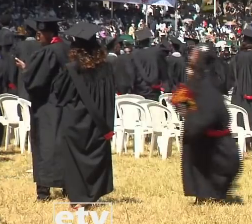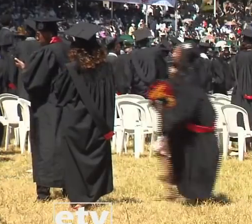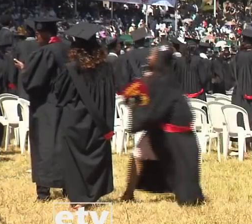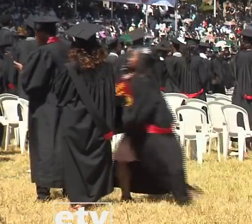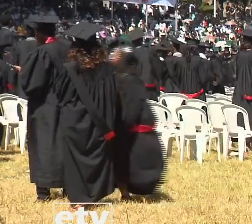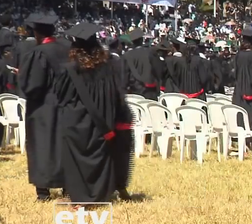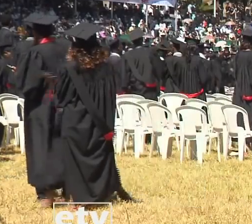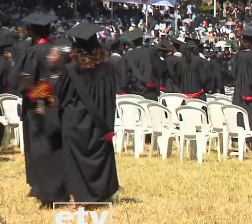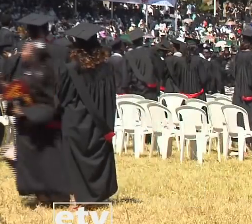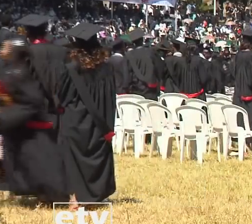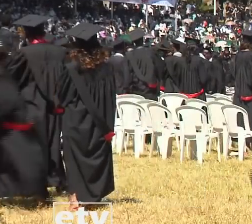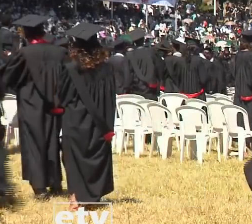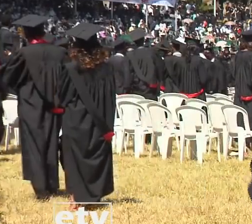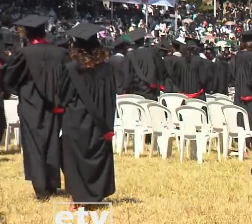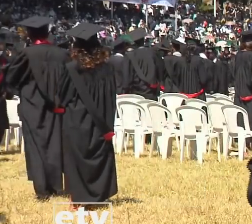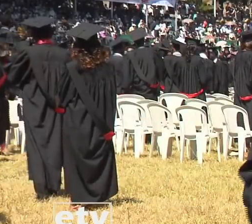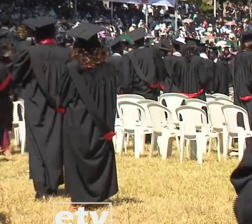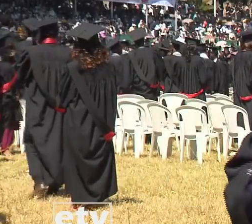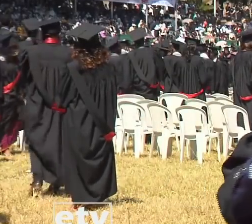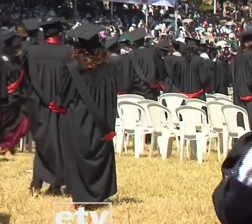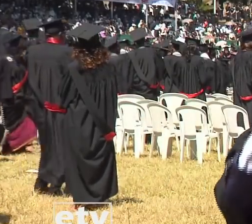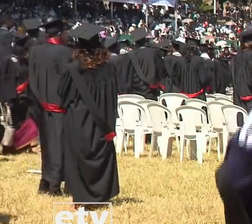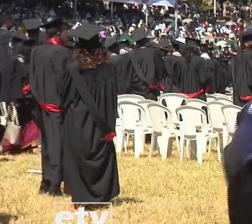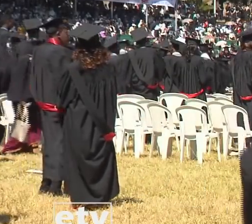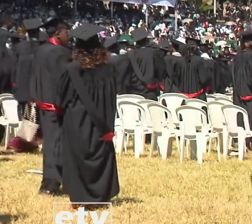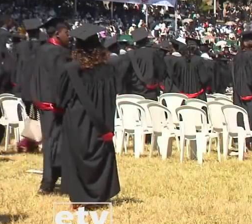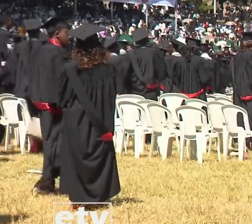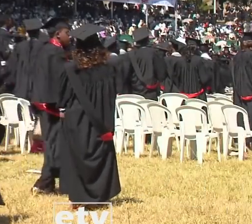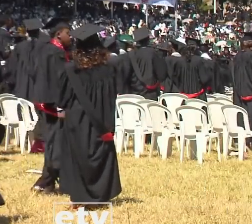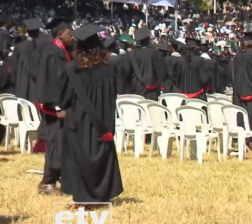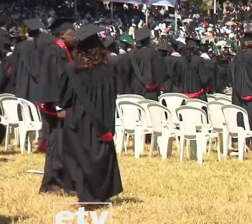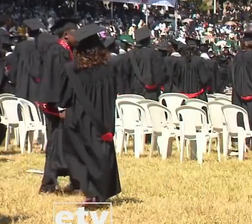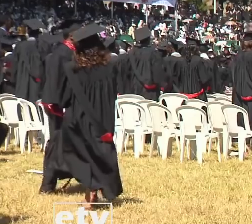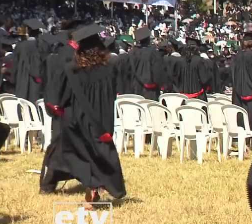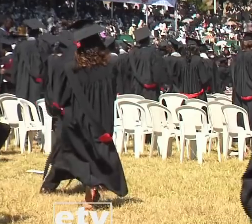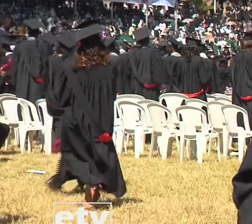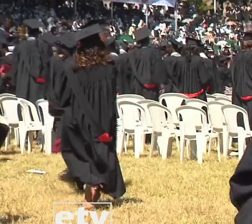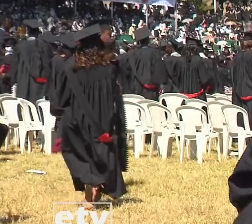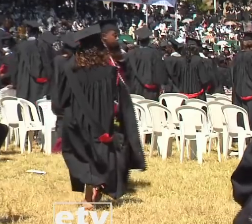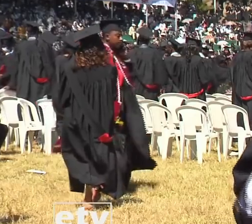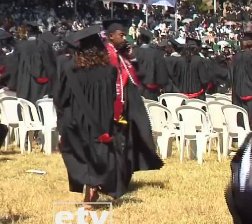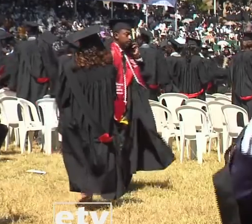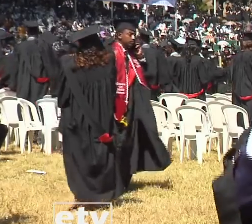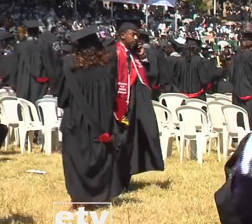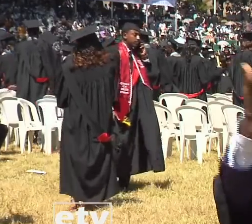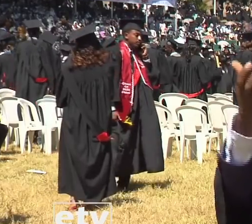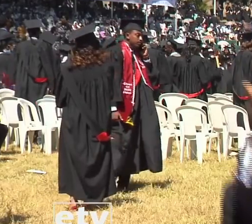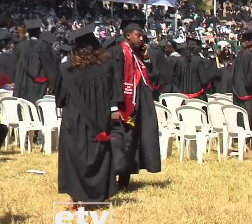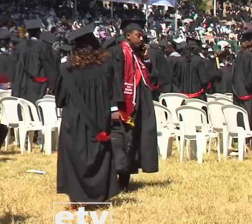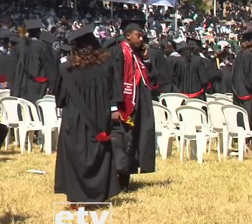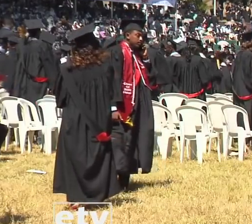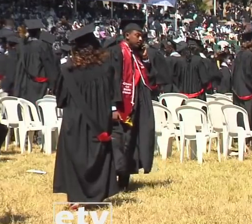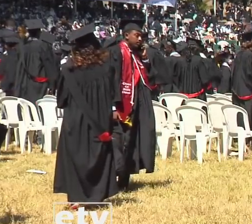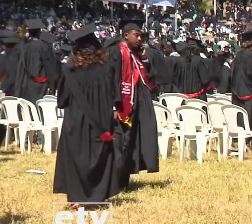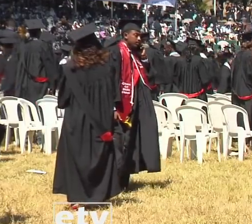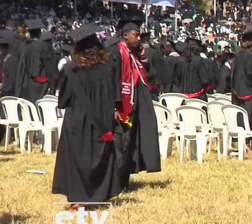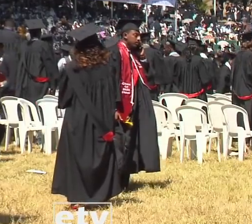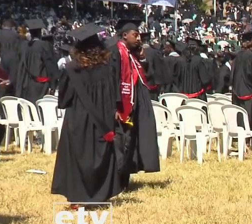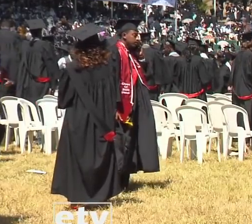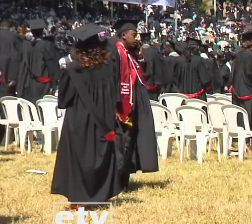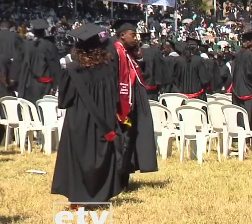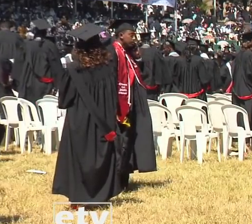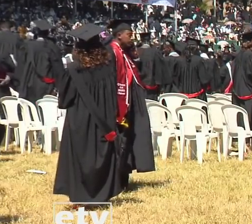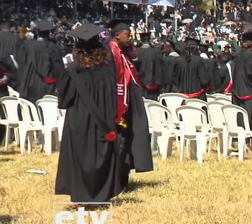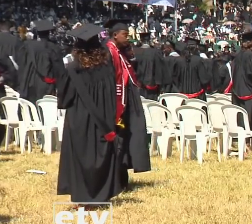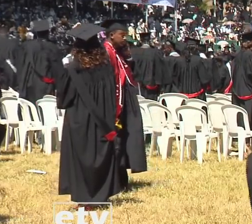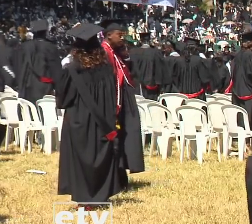አልፎ ወሳና ትምህርት ቤት ያሉት መምራት ሰራተኞች ወላጆቻቸው ሙሉ ባሉበት ቦታ ራመን ስፍቃላ ነው ከዚህ ጀምር